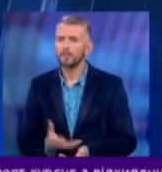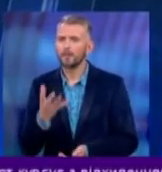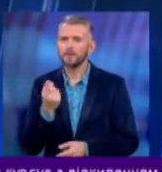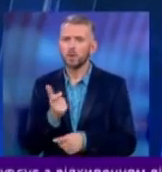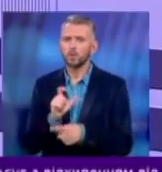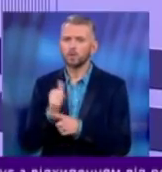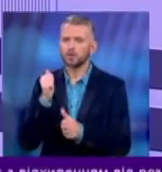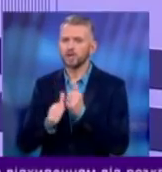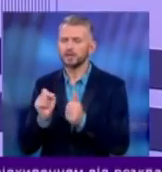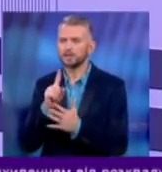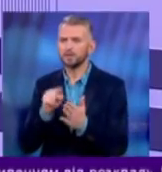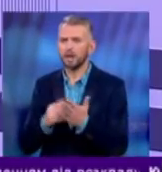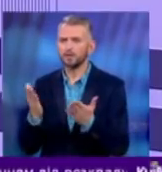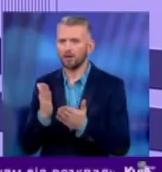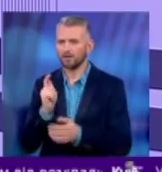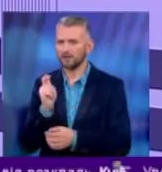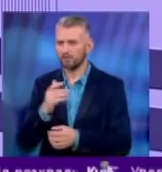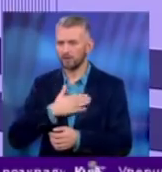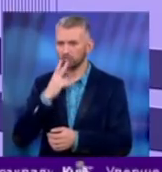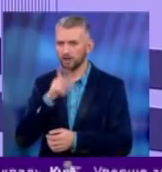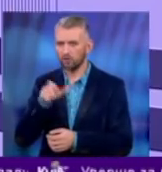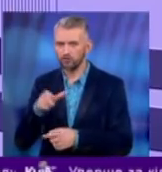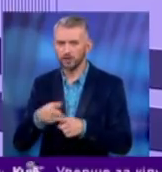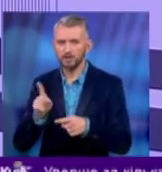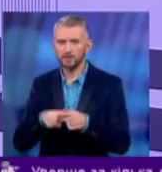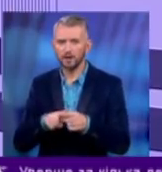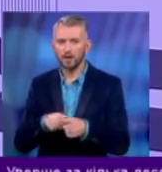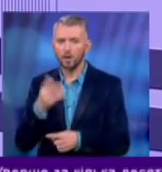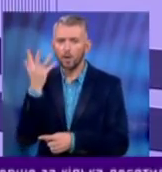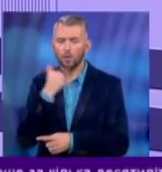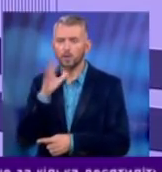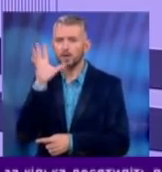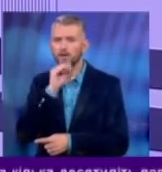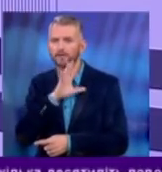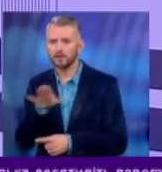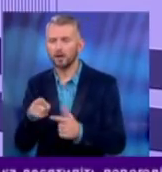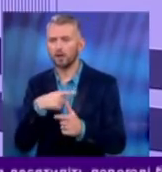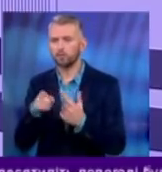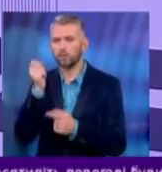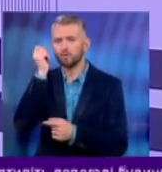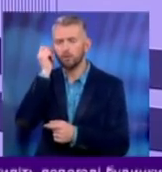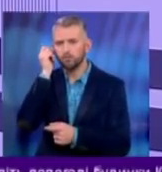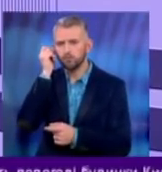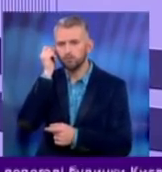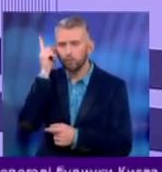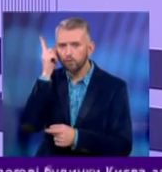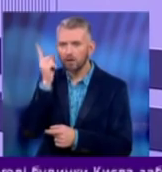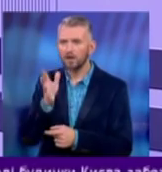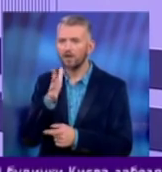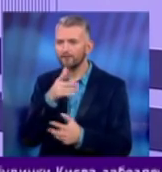дуже часте запитання, яке ставлять наші глядачі, це от коли не встиг або забув вчасно подати